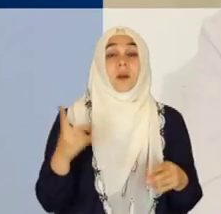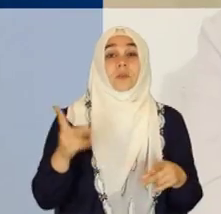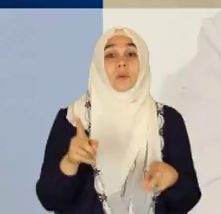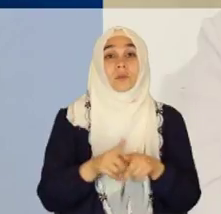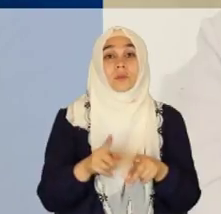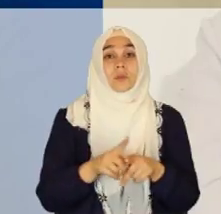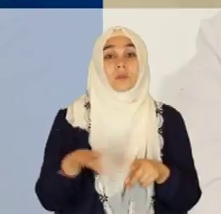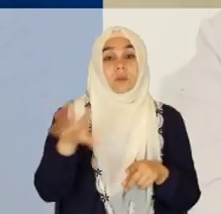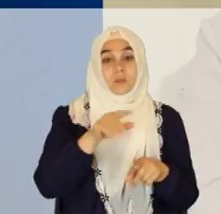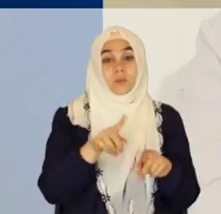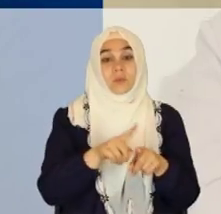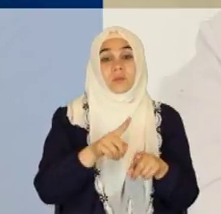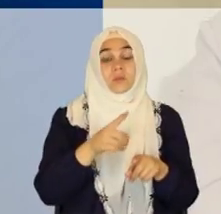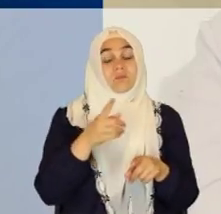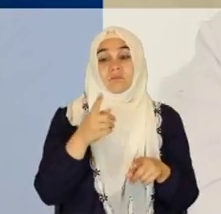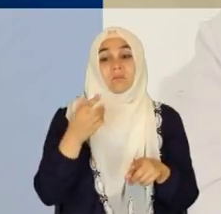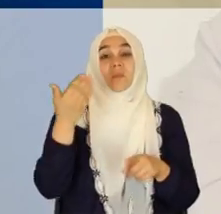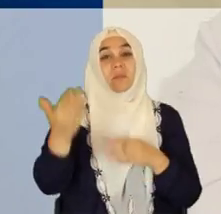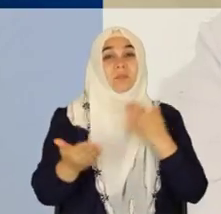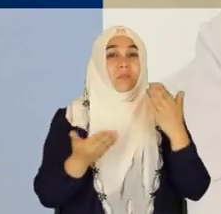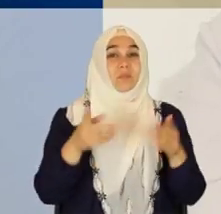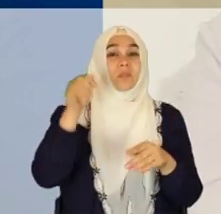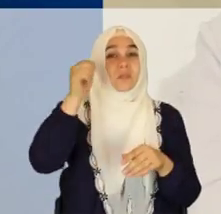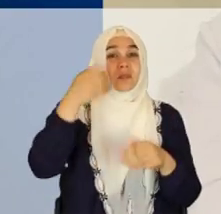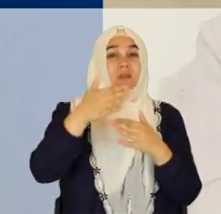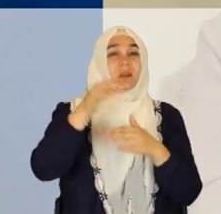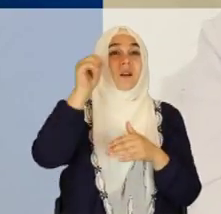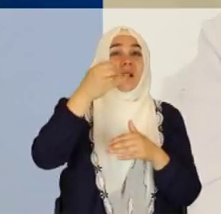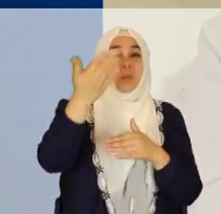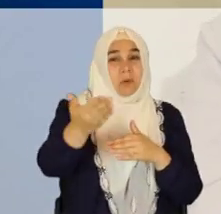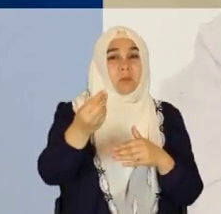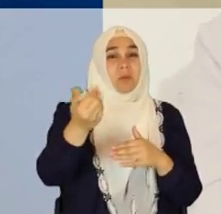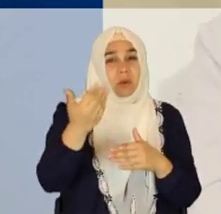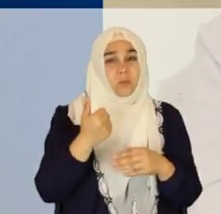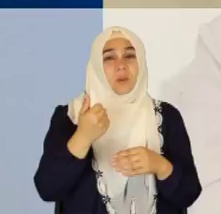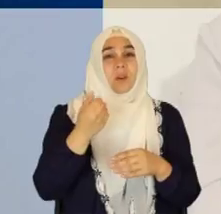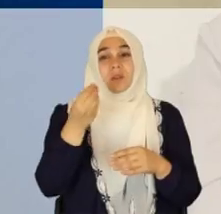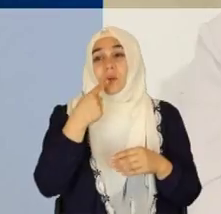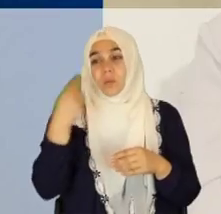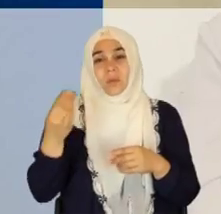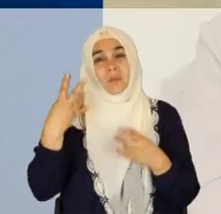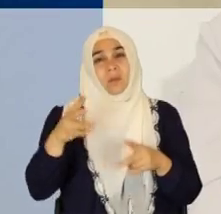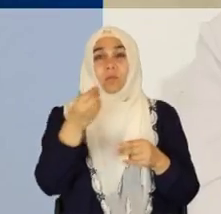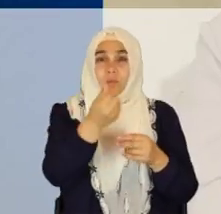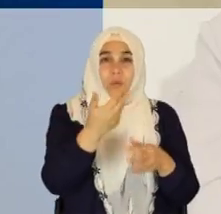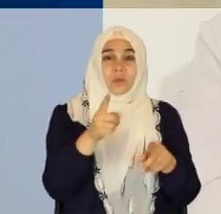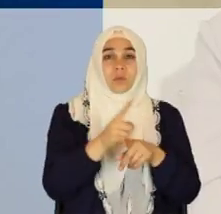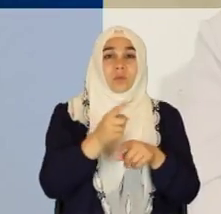Haligi holatlar nihoyatda og'ir holatlar. Birovni eshigini taqillatib, polanchini olib chiqib berib, stansiyani yoki yo'lini to'sib